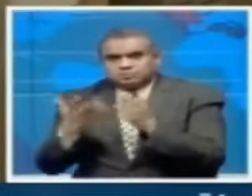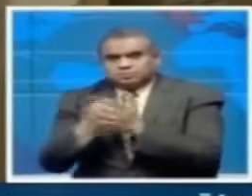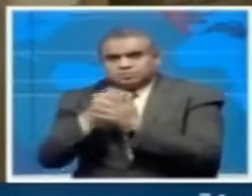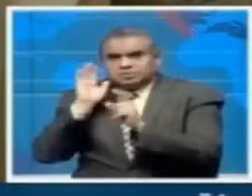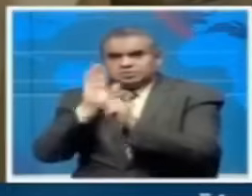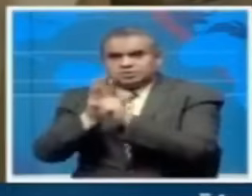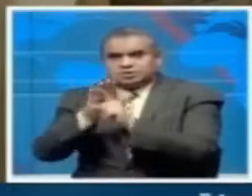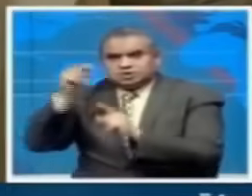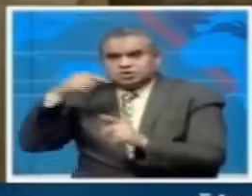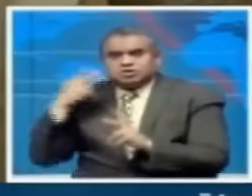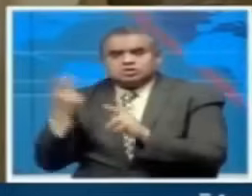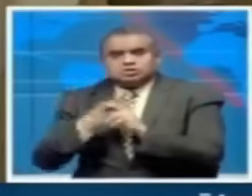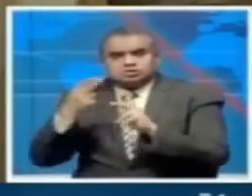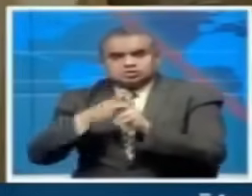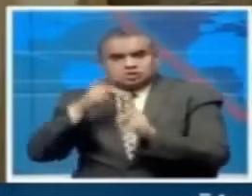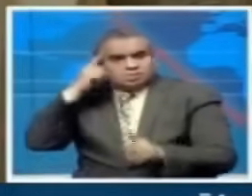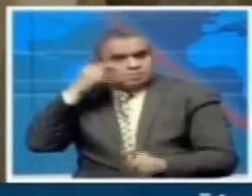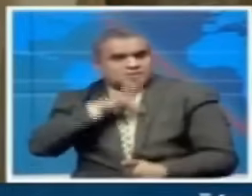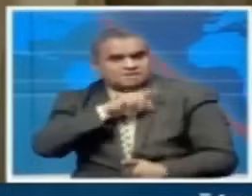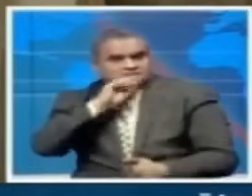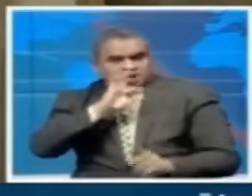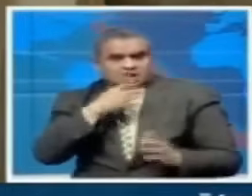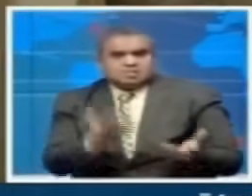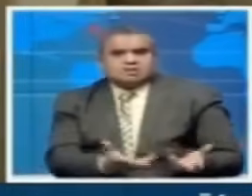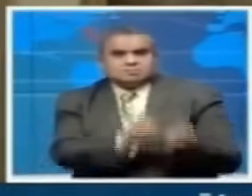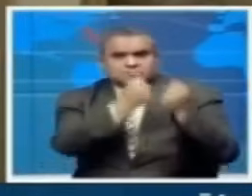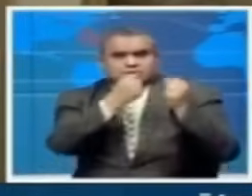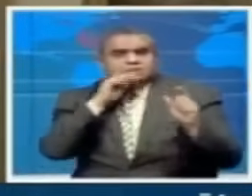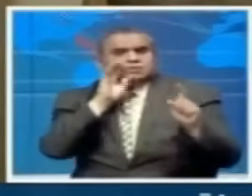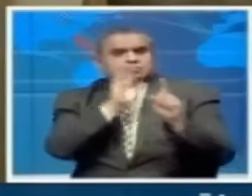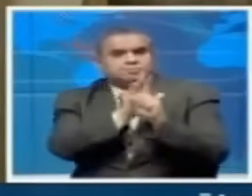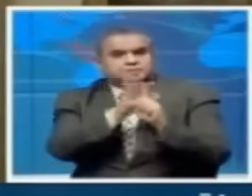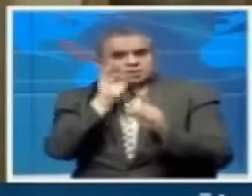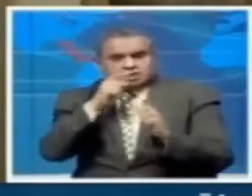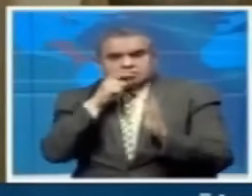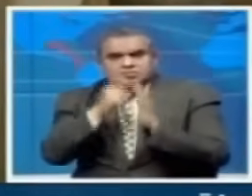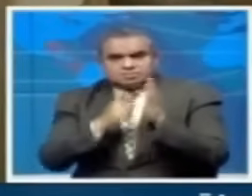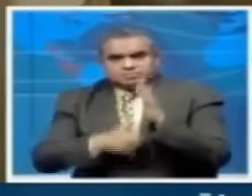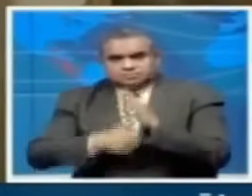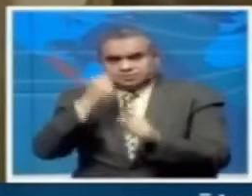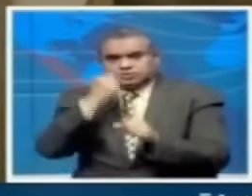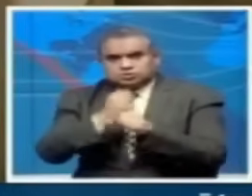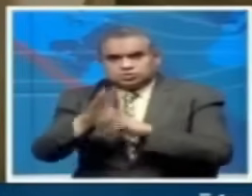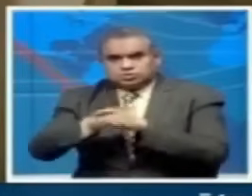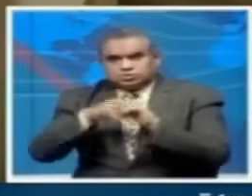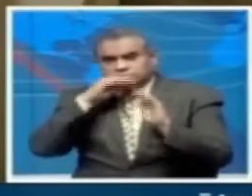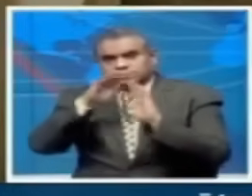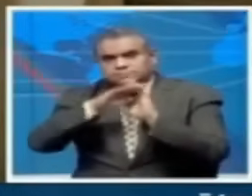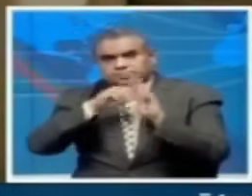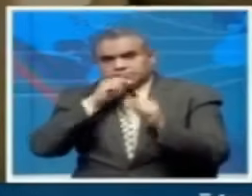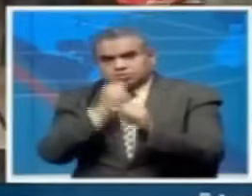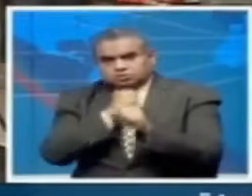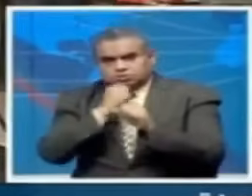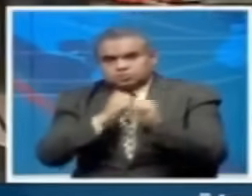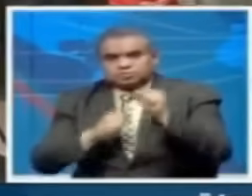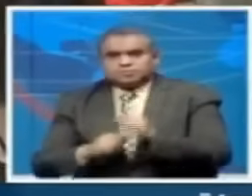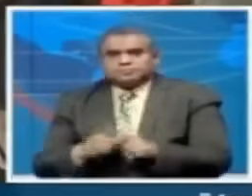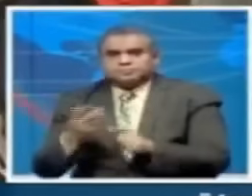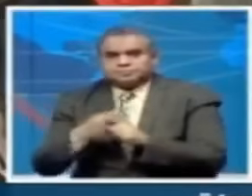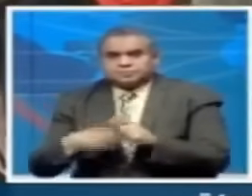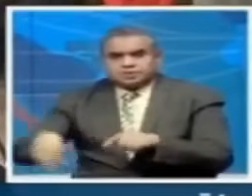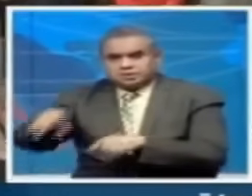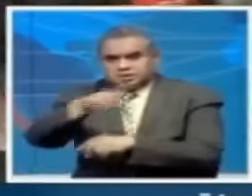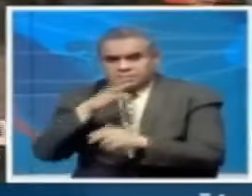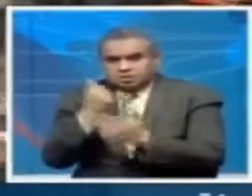الشعب الفلسطيني ومع قضيته العادلة، وهذا في حد ذاته أمر إيجابي جدا ويمكن البناء عليه. القائمون